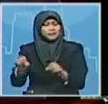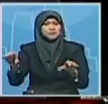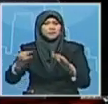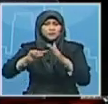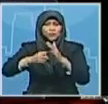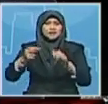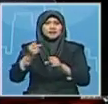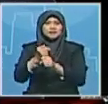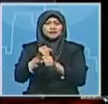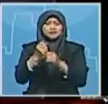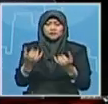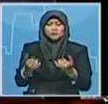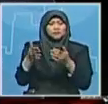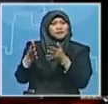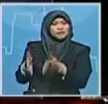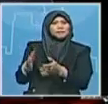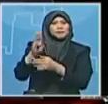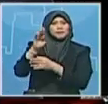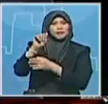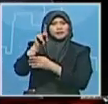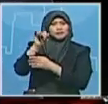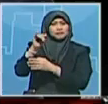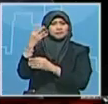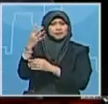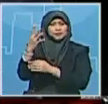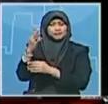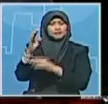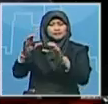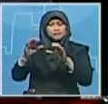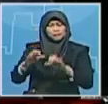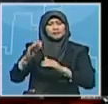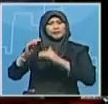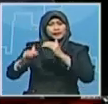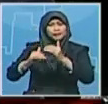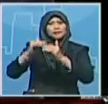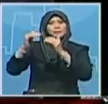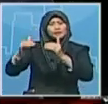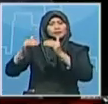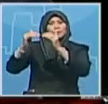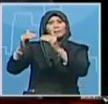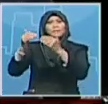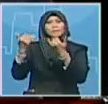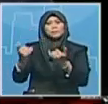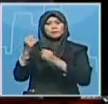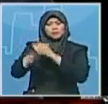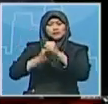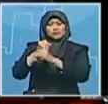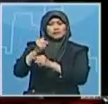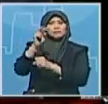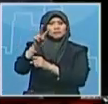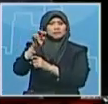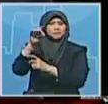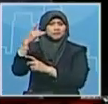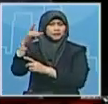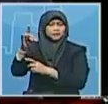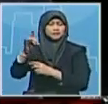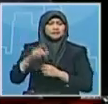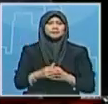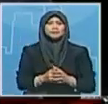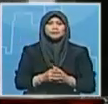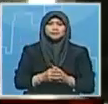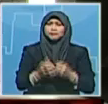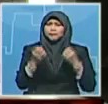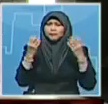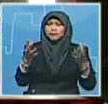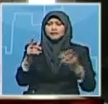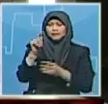lagi, insyaAllah secara peringkat akan ditenderkan dalam tahun 2018. Ya. Kedengarannya ada